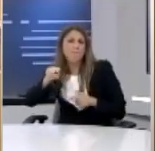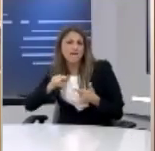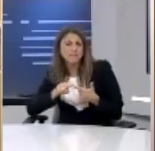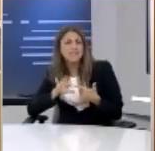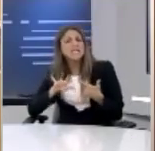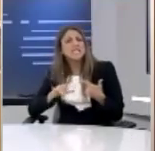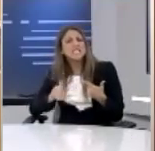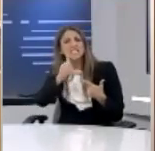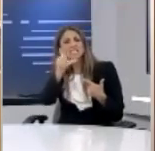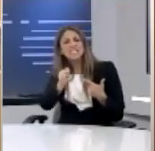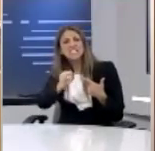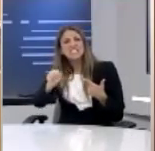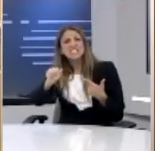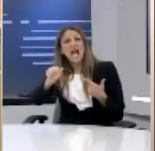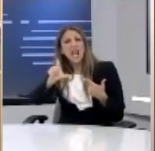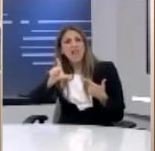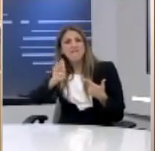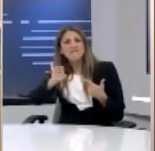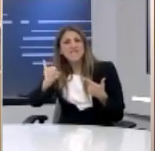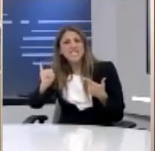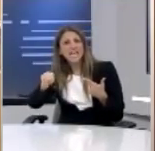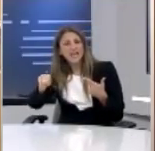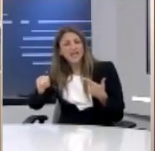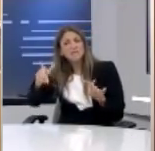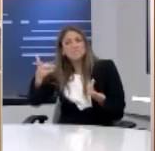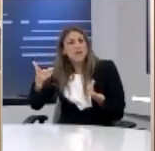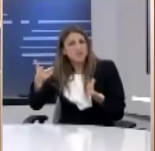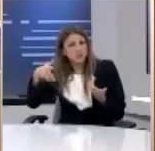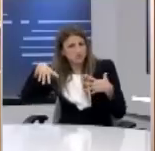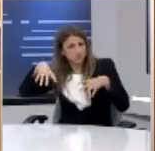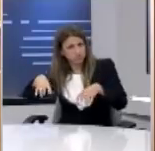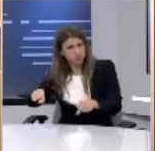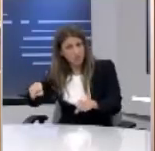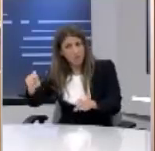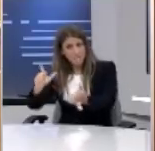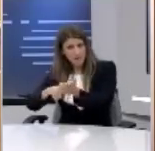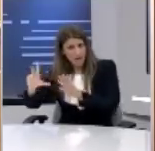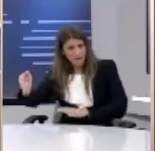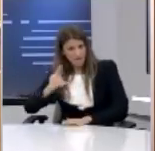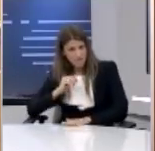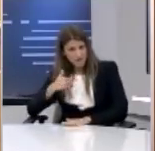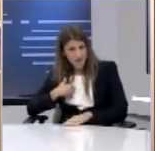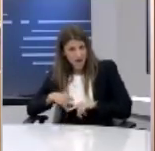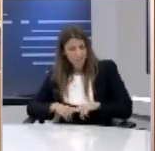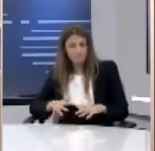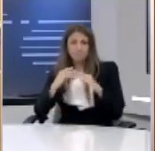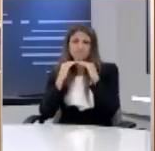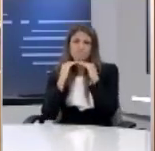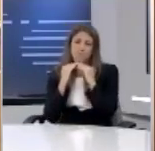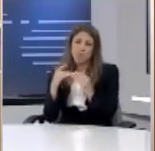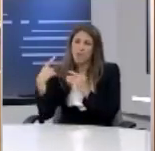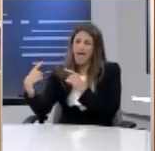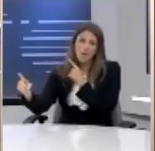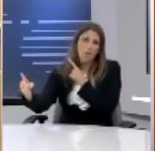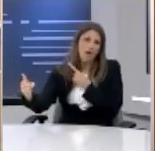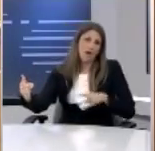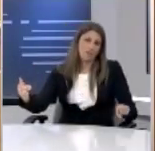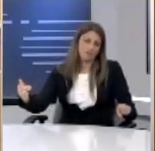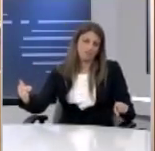φωτιά, σπαθί, πόλεμο. Εύχομαι πραγματικά για το καλό της χώρας μας